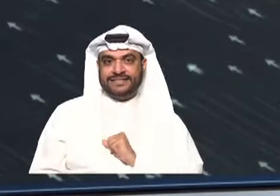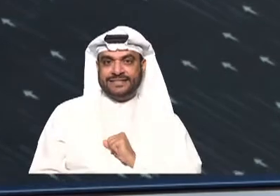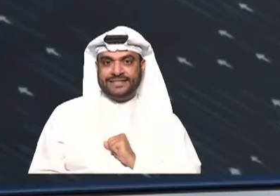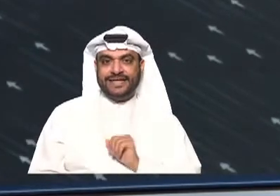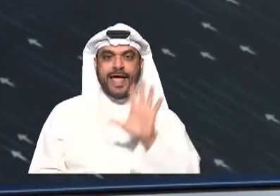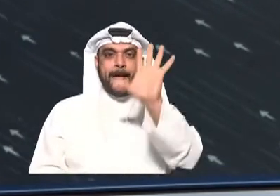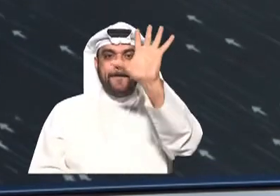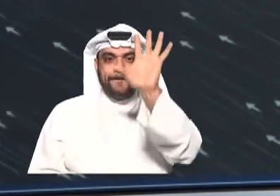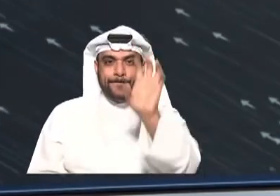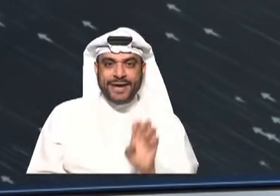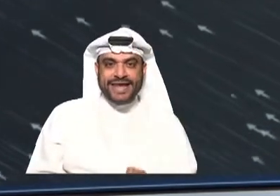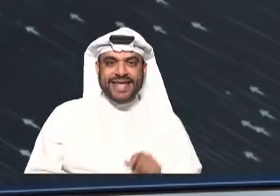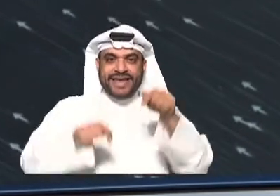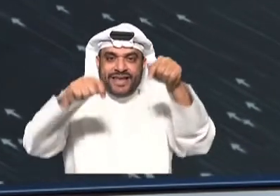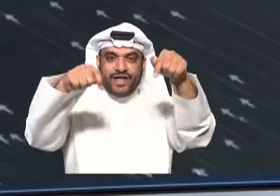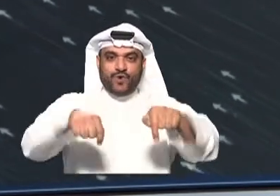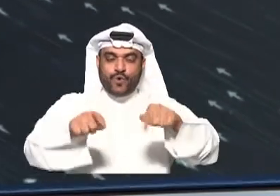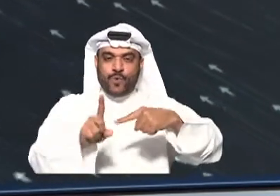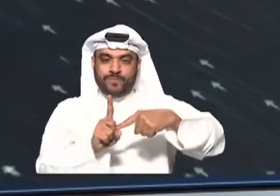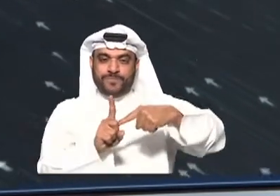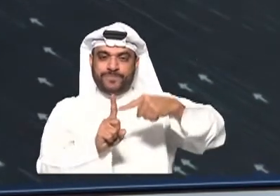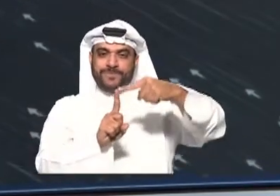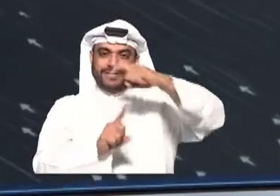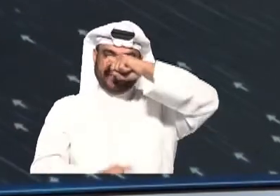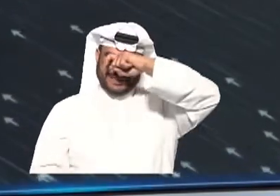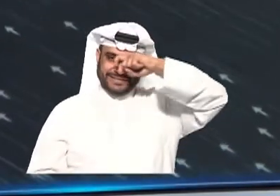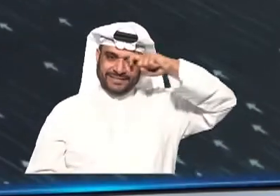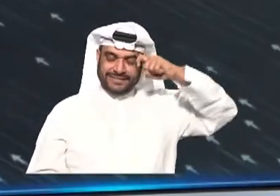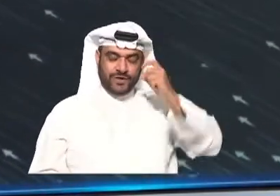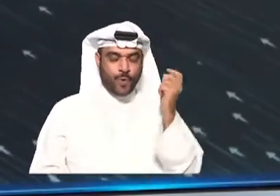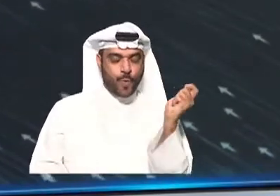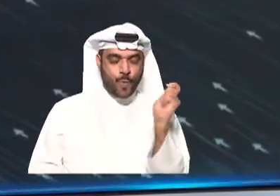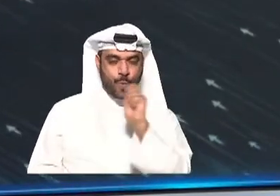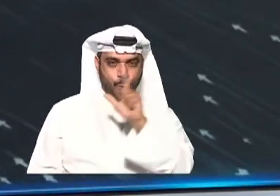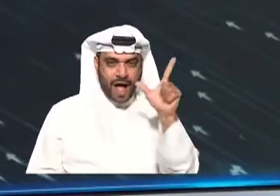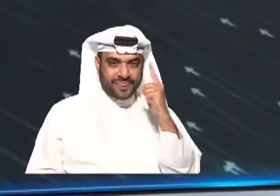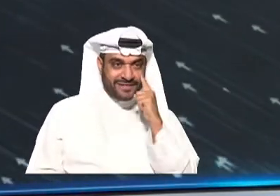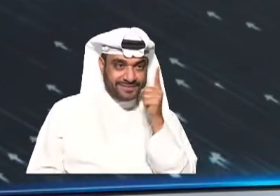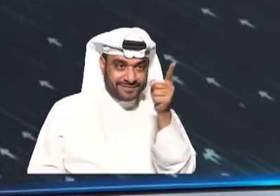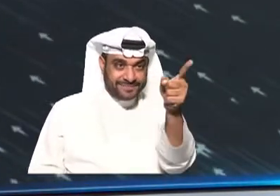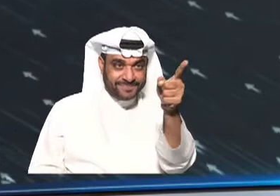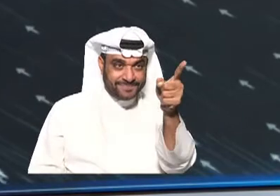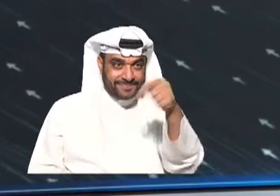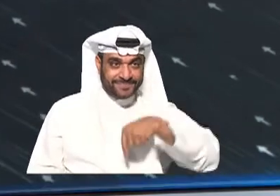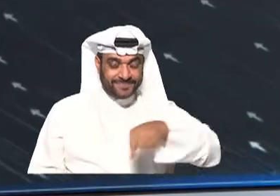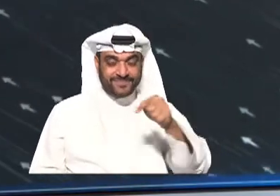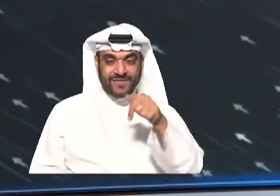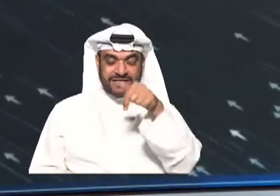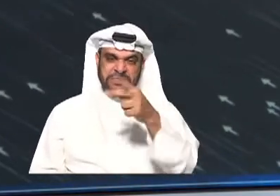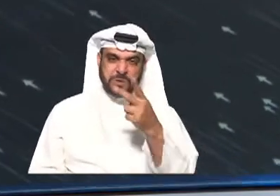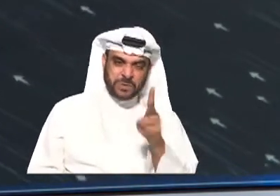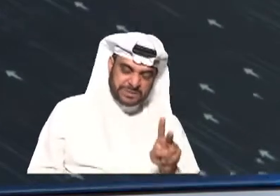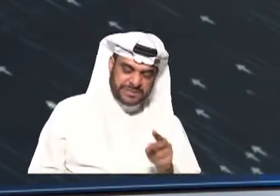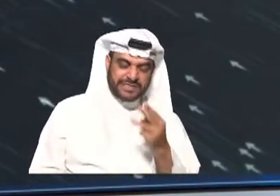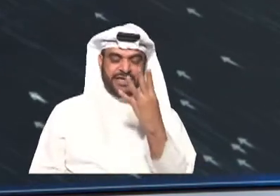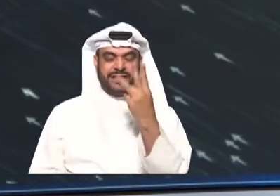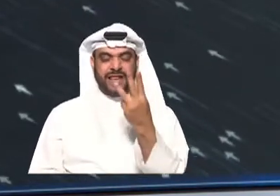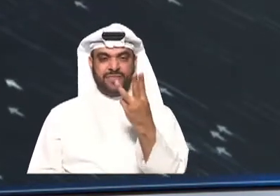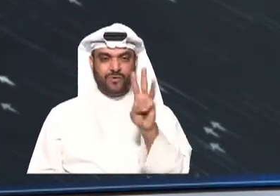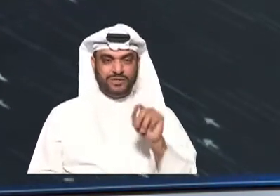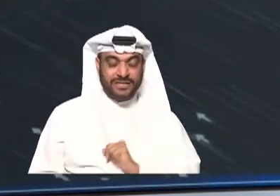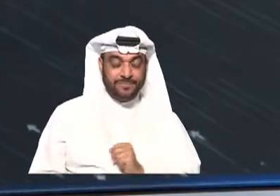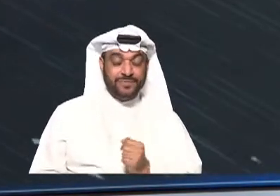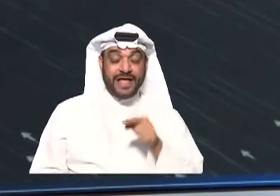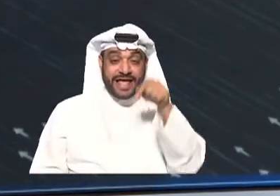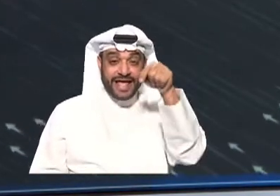جزئيا على معظم المناطق، خاصة المناطق الشمالية وشمالية الغربية من البلاد، وكذلك على المناطق داخل البحر. هواء